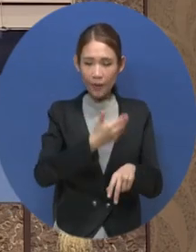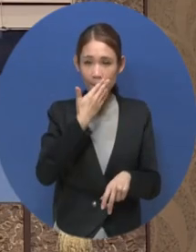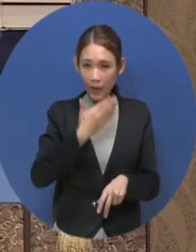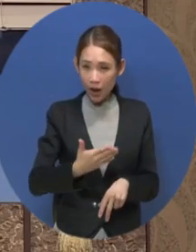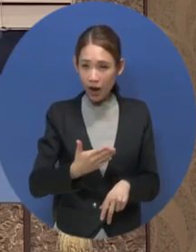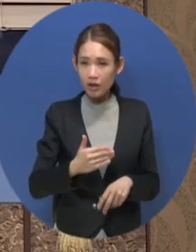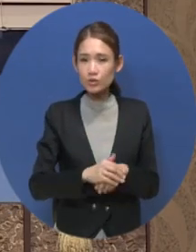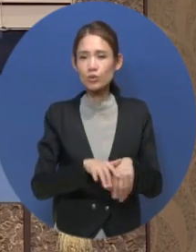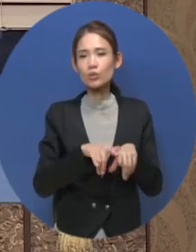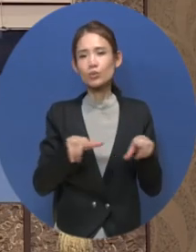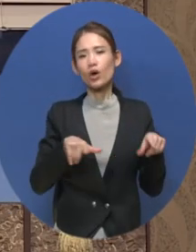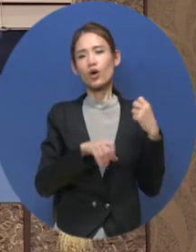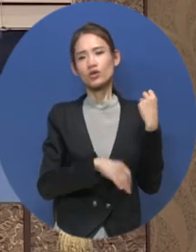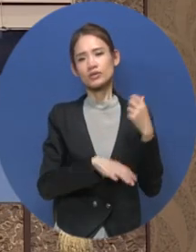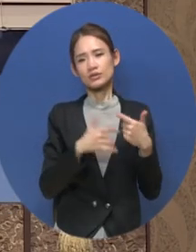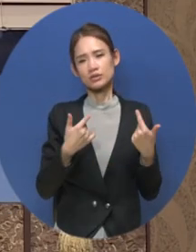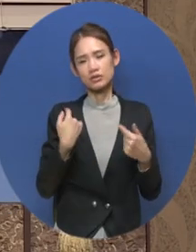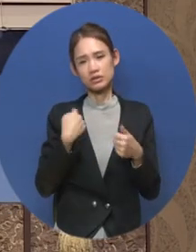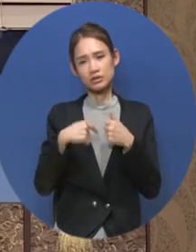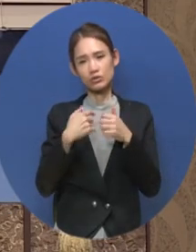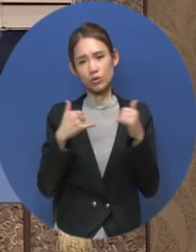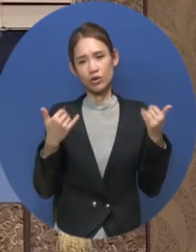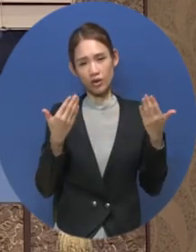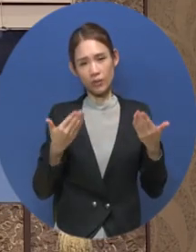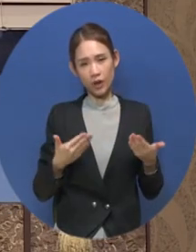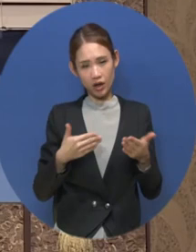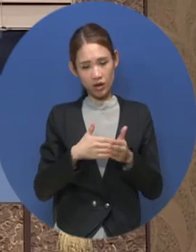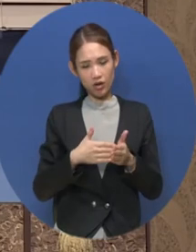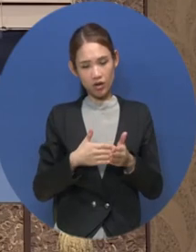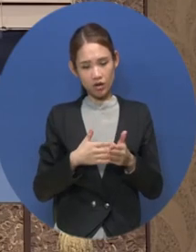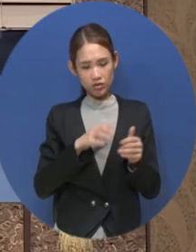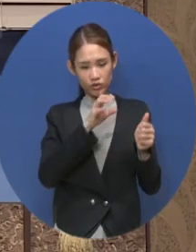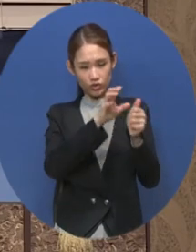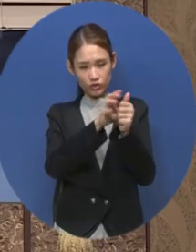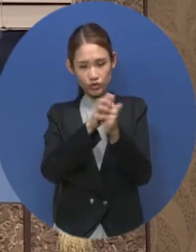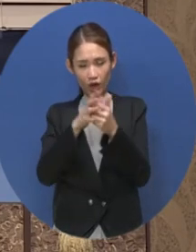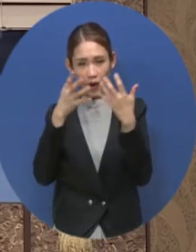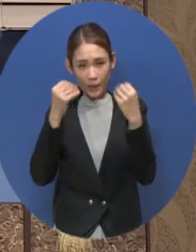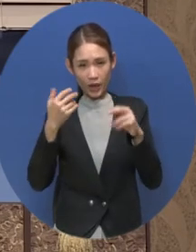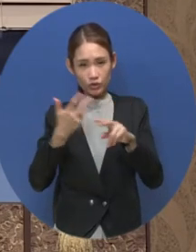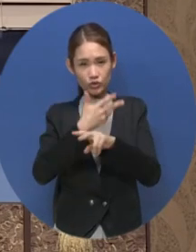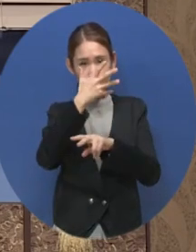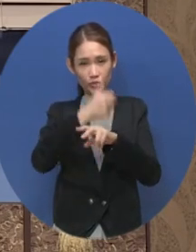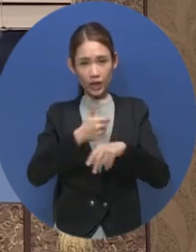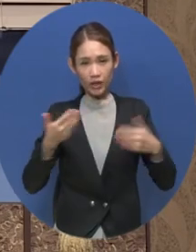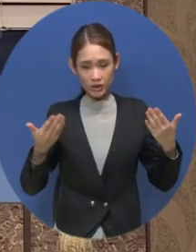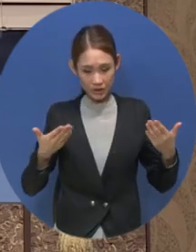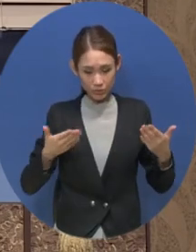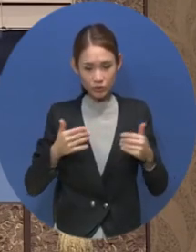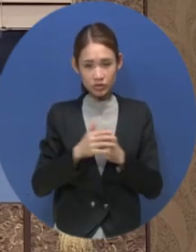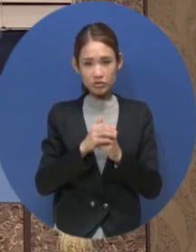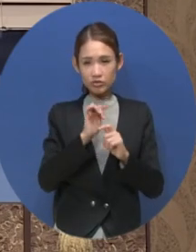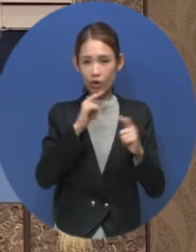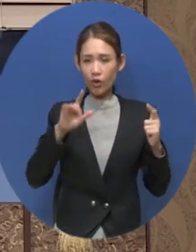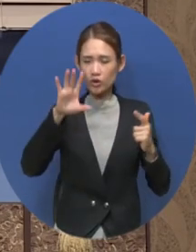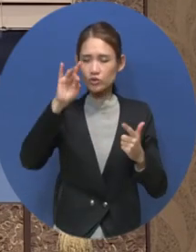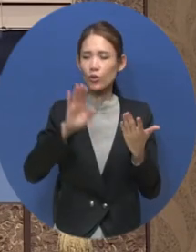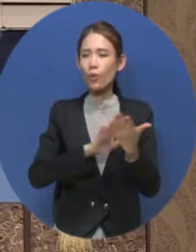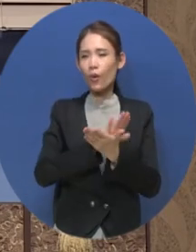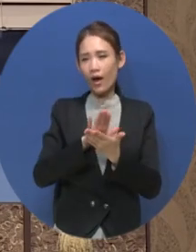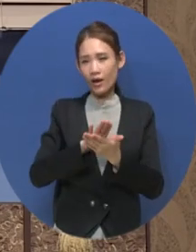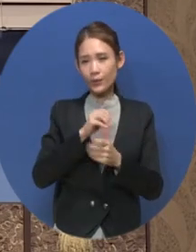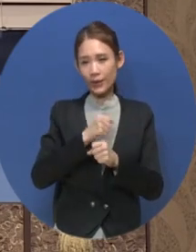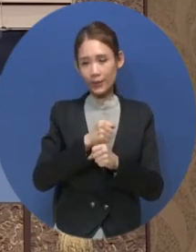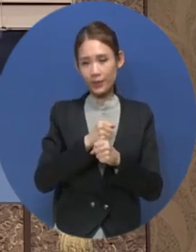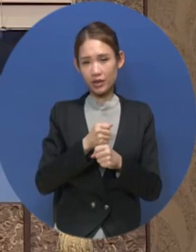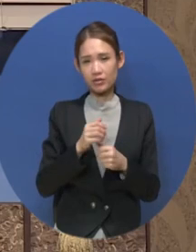기존에는 이제 평일날 늘 지도자들도 했는데 이제는 지도자들 많이 배치하면서 주말 근무라든지 이런 것들을 또 조화 있게 만들고 네.